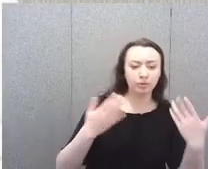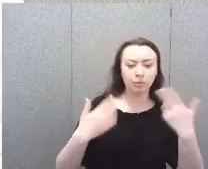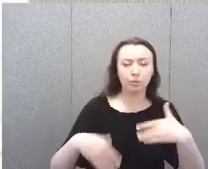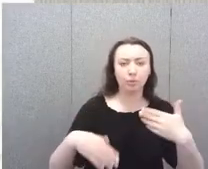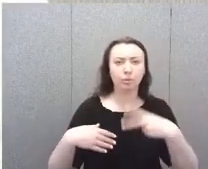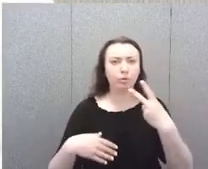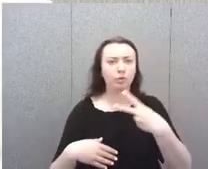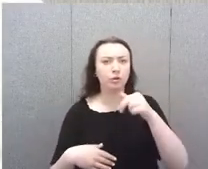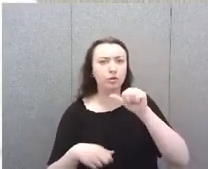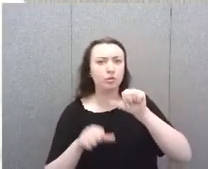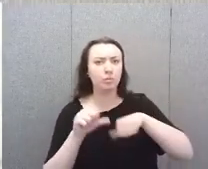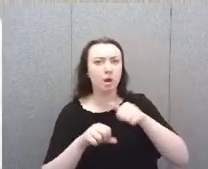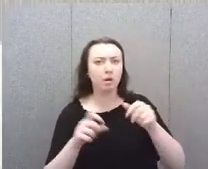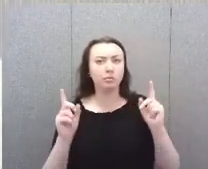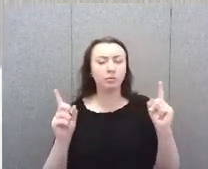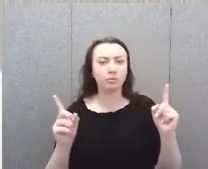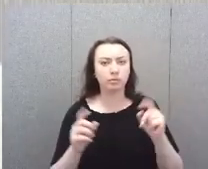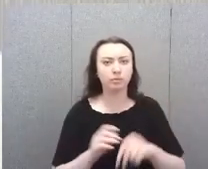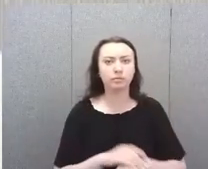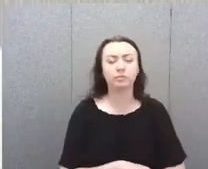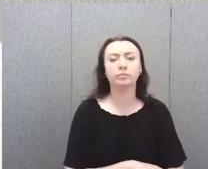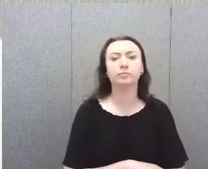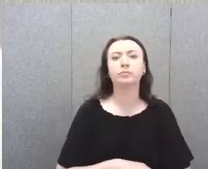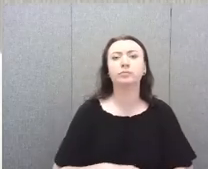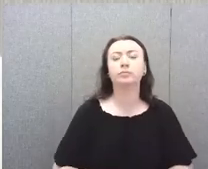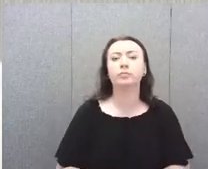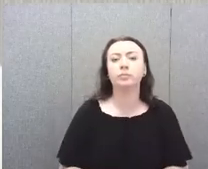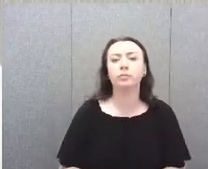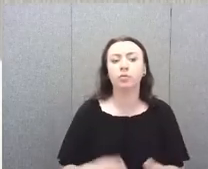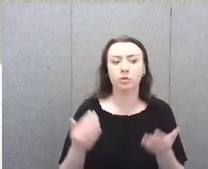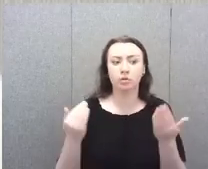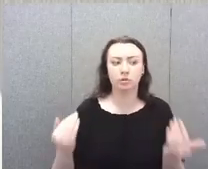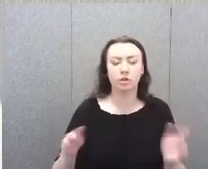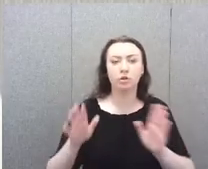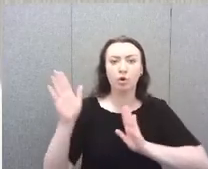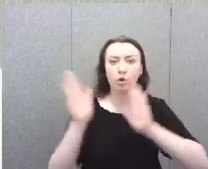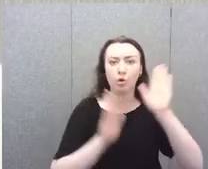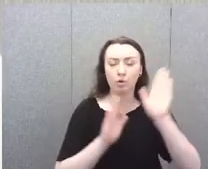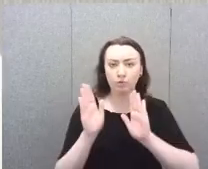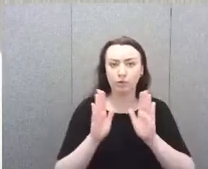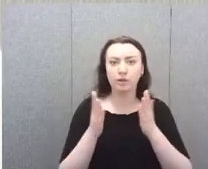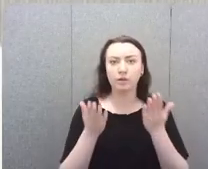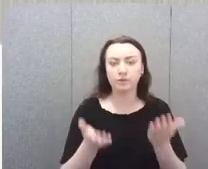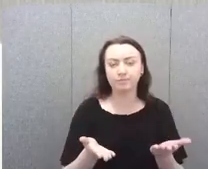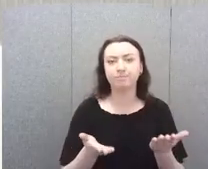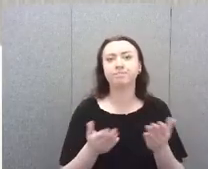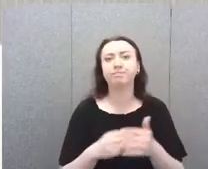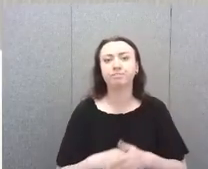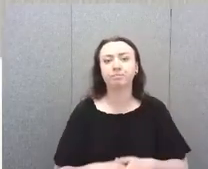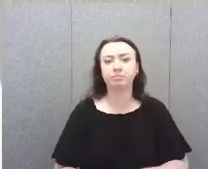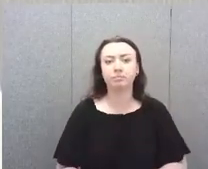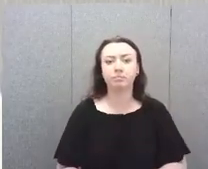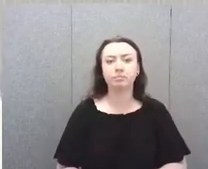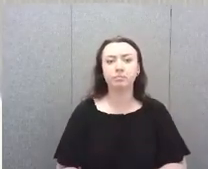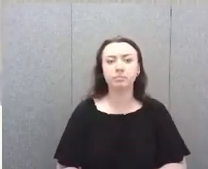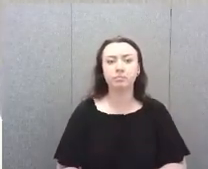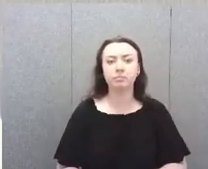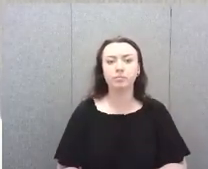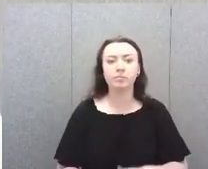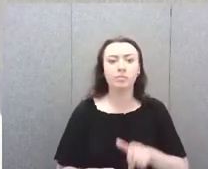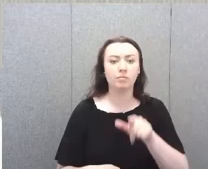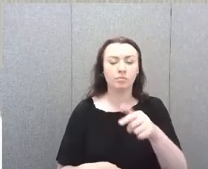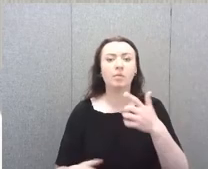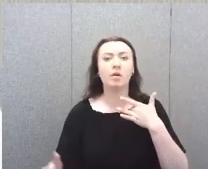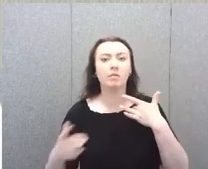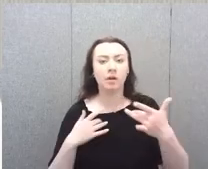дискриминации и стремясь к своей цели. Принимая во внимание этот юбилей, который мы отмечаем, и к которому приурочен наш